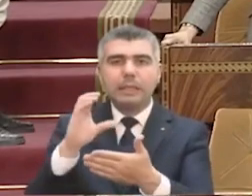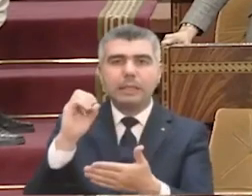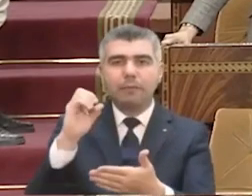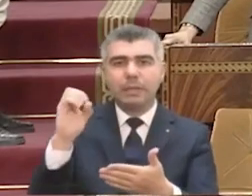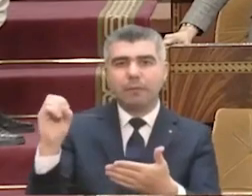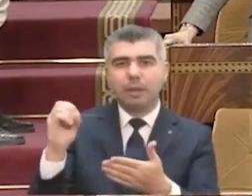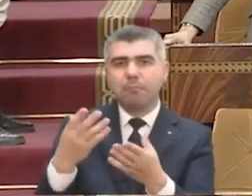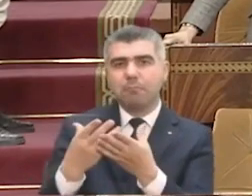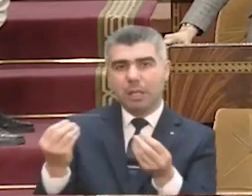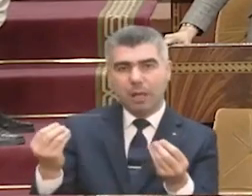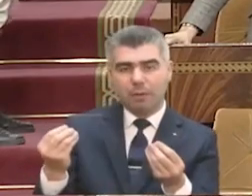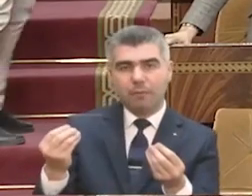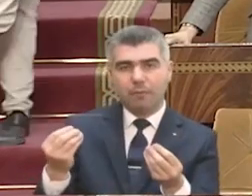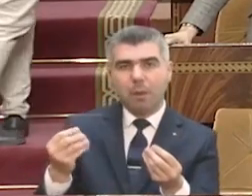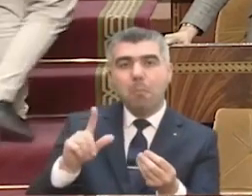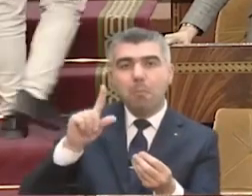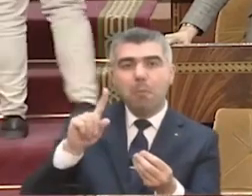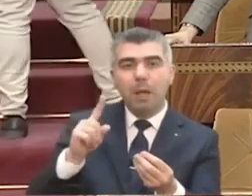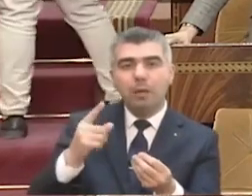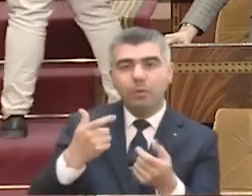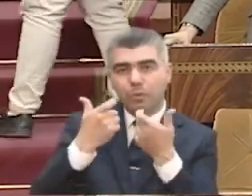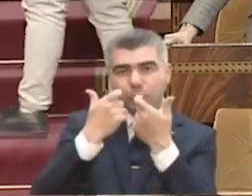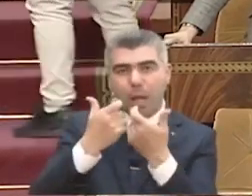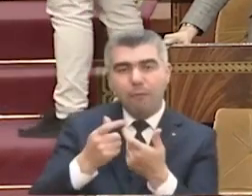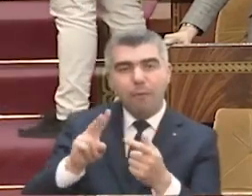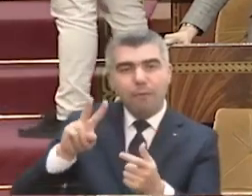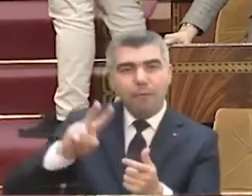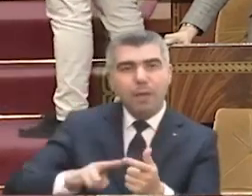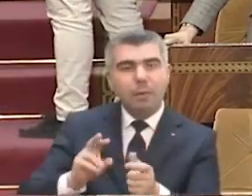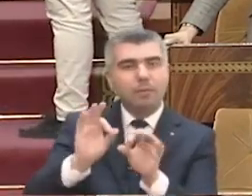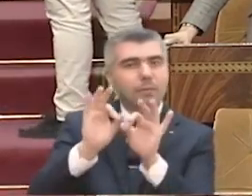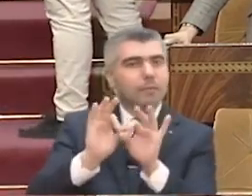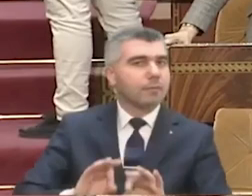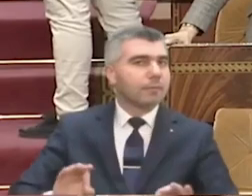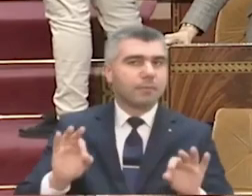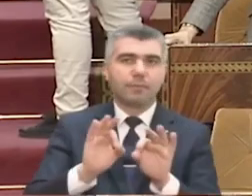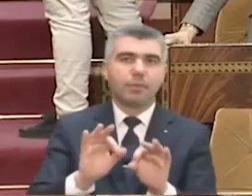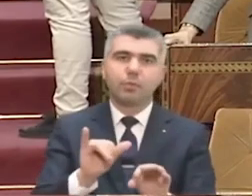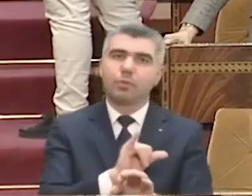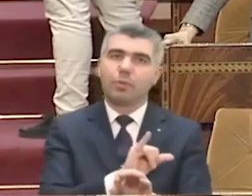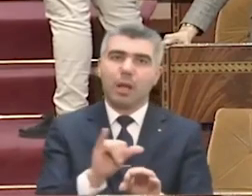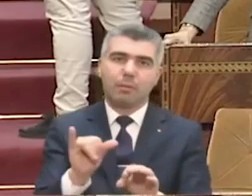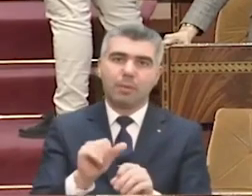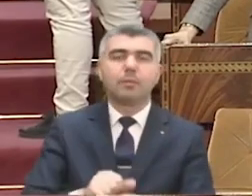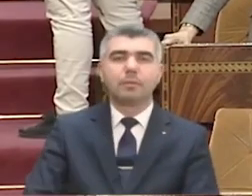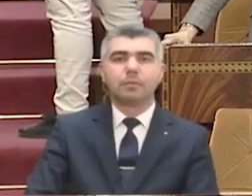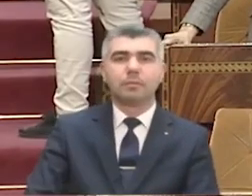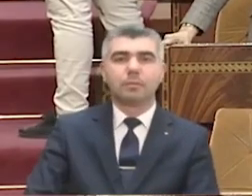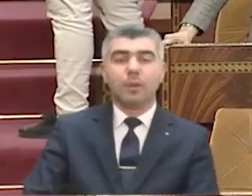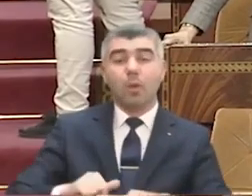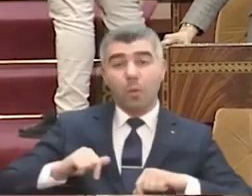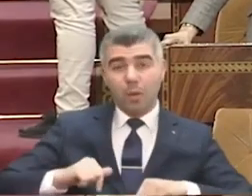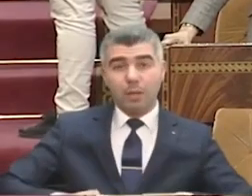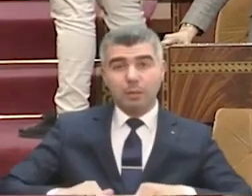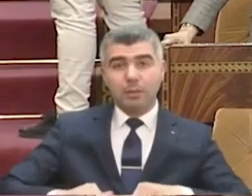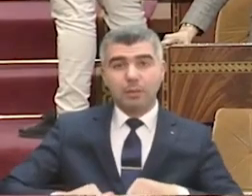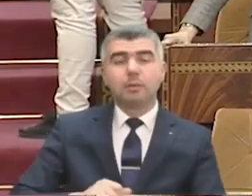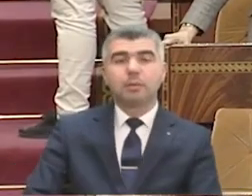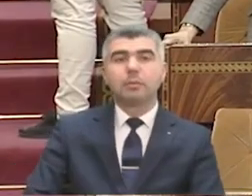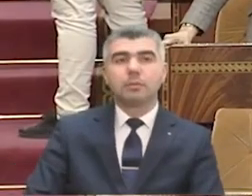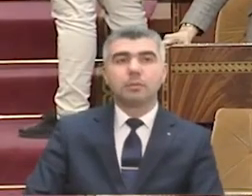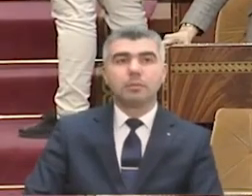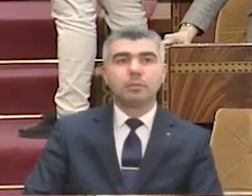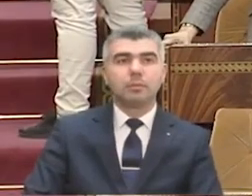ولكن التنزيل ديالها على ارض الواقع غير هذه وفي حيف كبير سيد الوزير كانتمنى انه